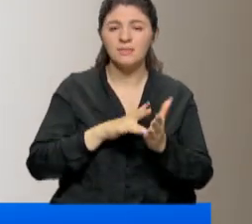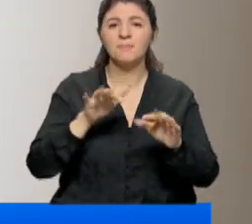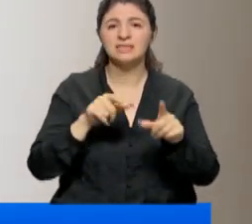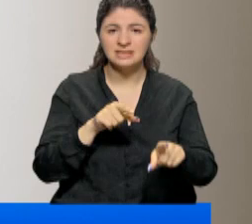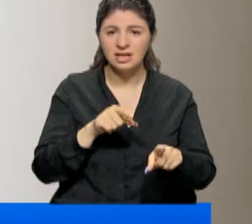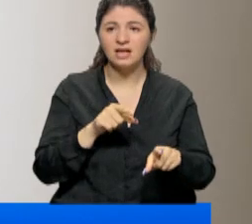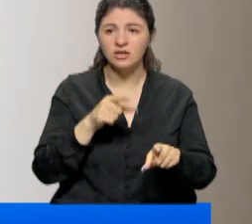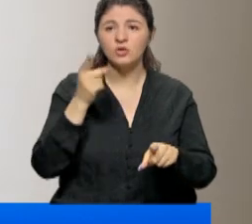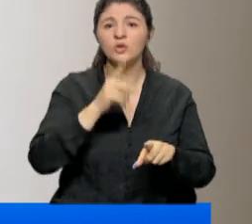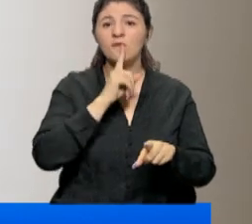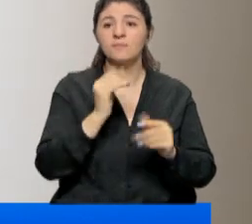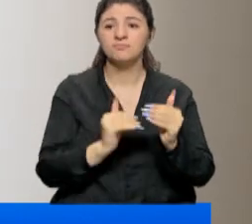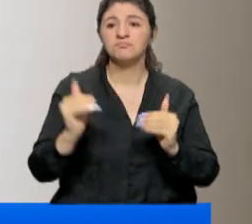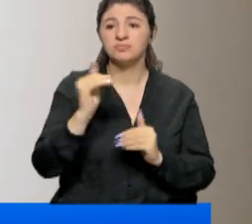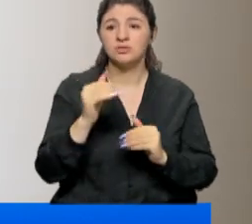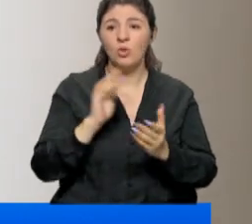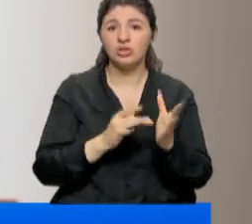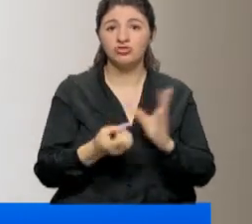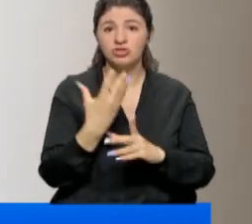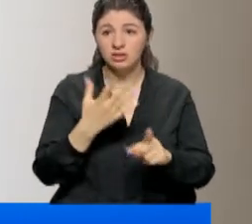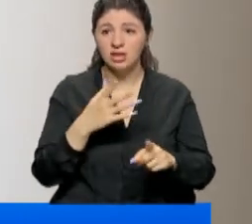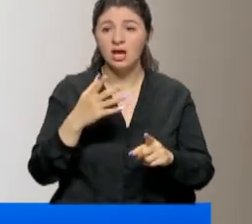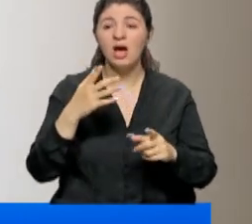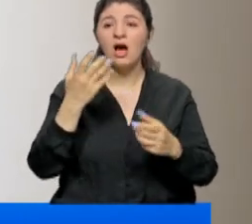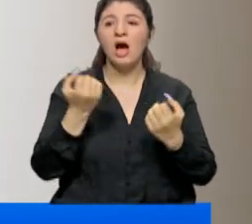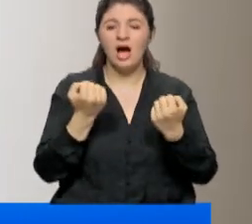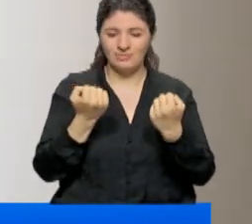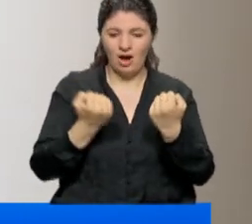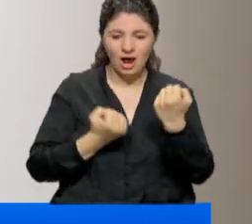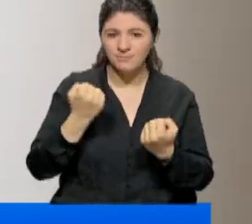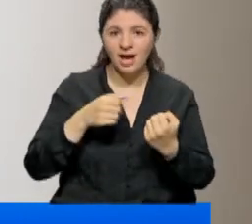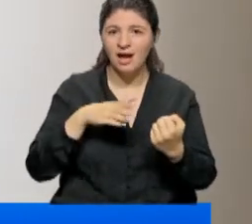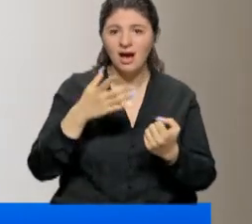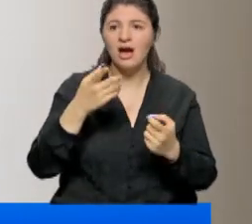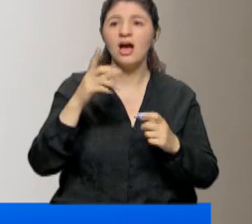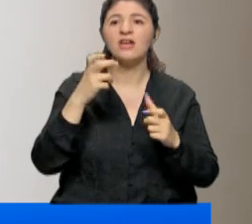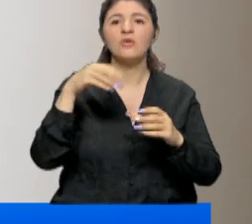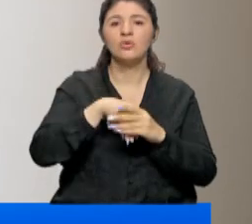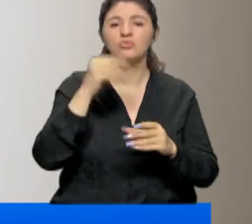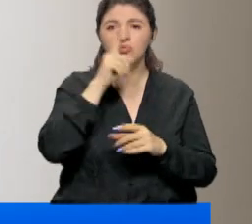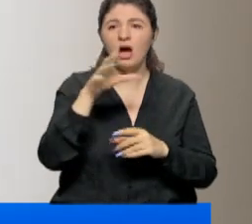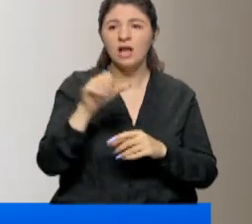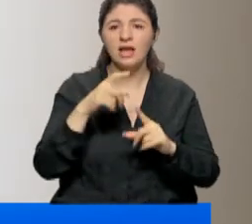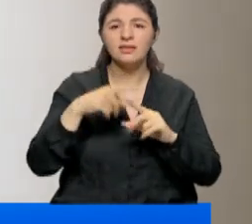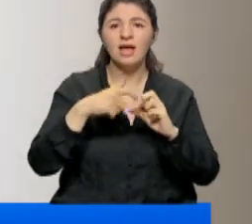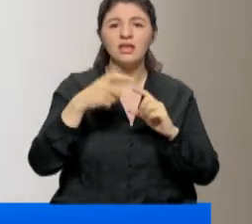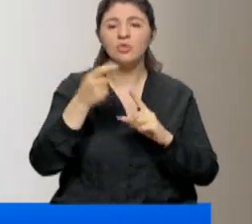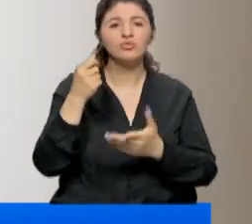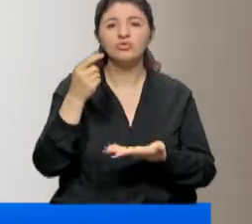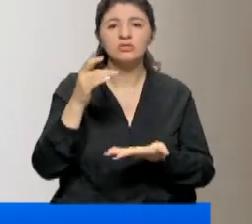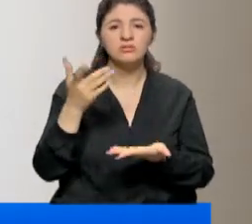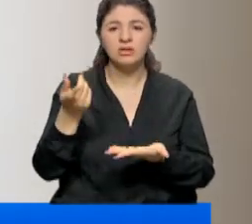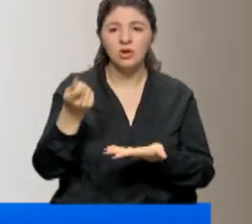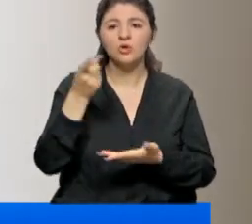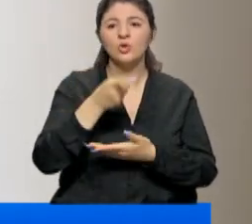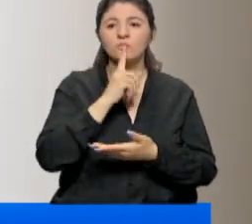bilgisayarlar da yüzük bir artış meydana geldi Kara taşıtlarında otomobillerde Radyo bulunduğu için anlamı TRT bandrolü üretimde